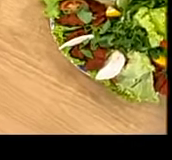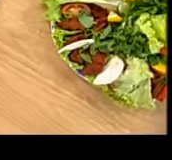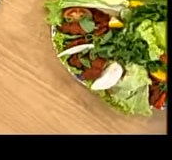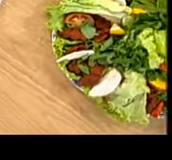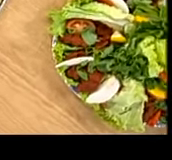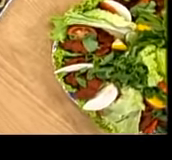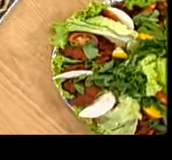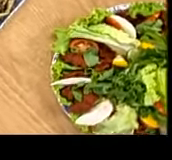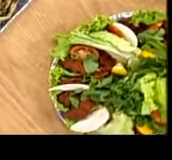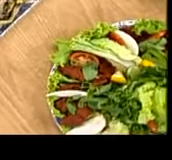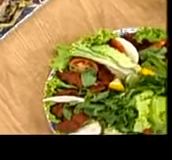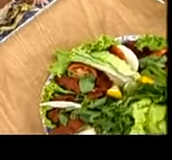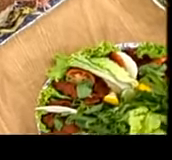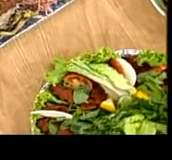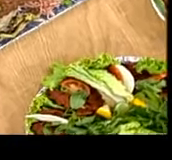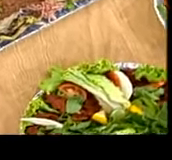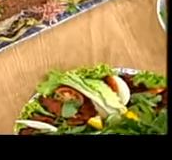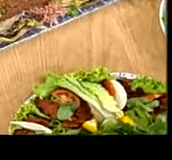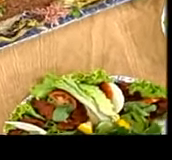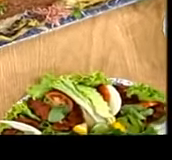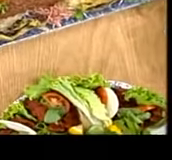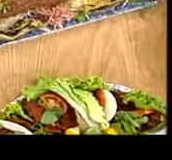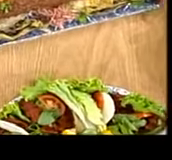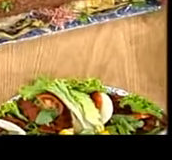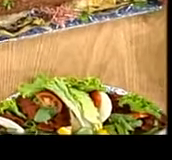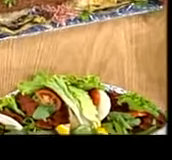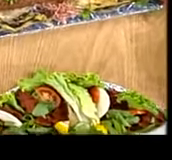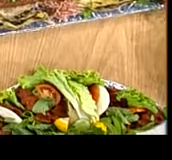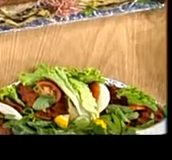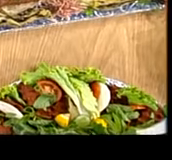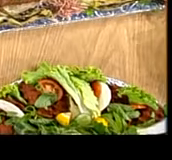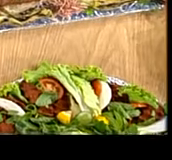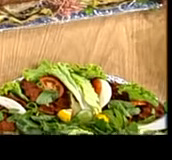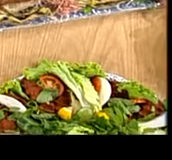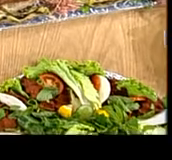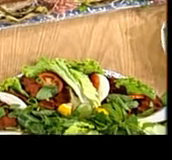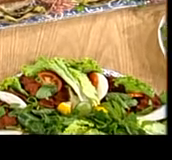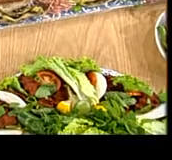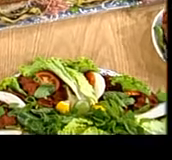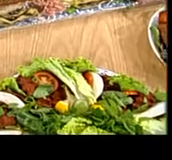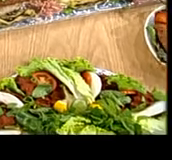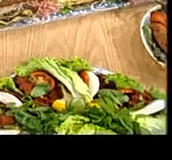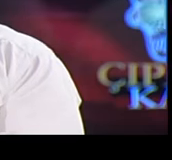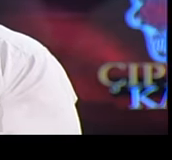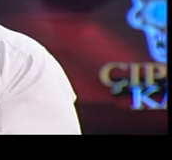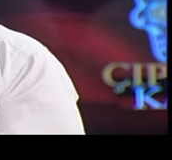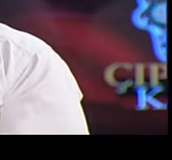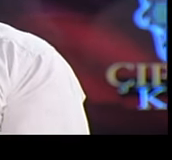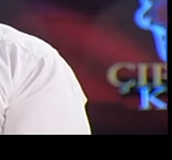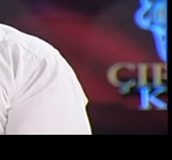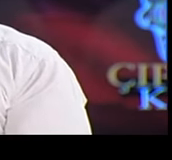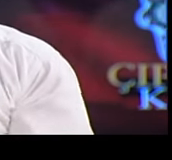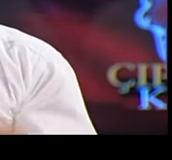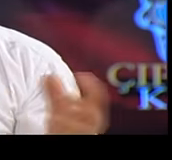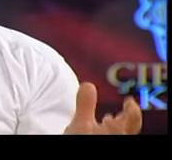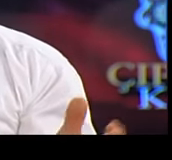duygusallığınızla. Benim anlatım 1988 yıllarıydı. Ben orada çok ilgimi çeken bir şey vardı. Neden Adana'da çok tablada dürüm yapan